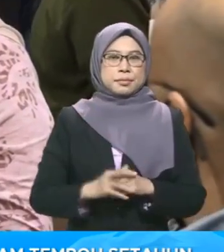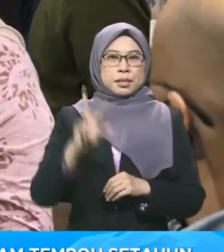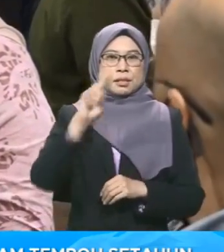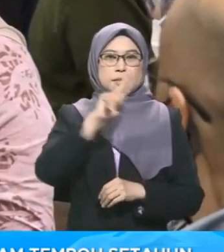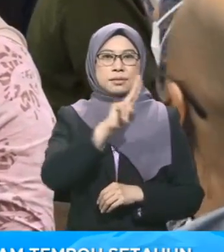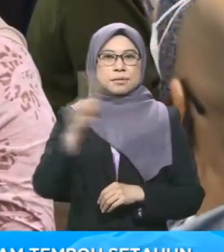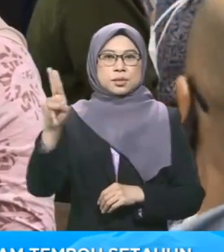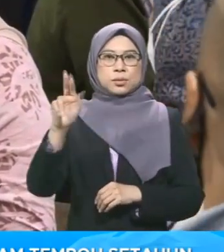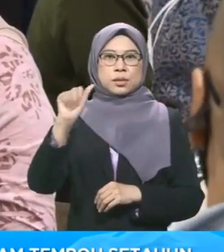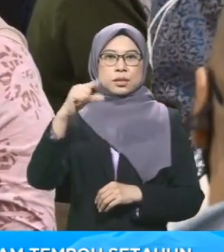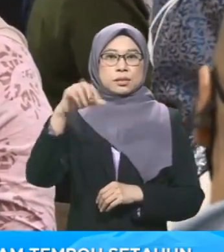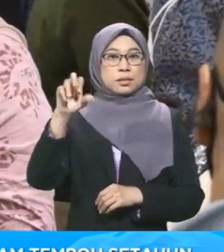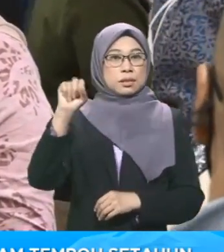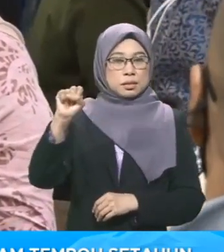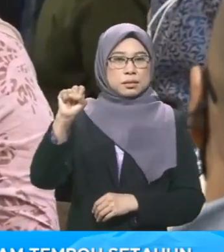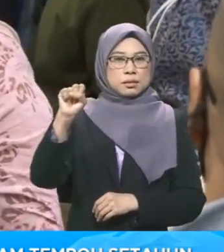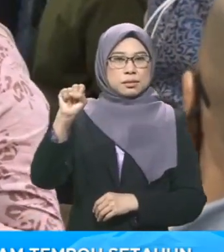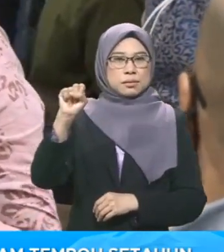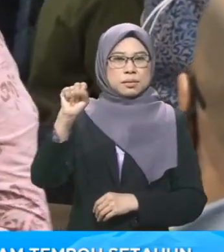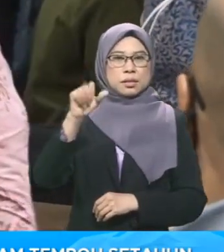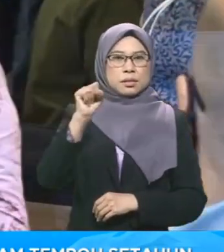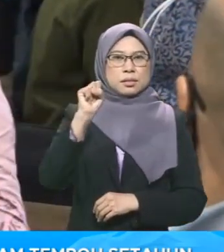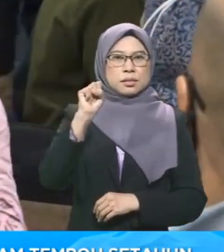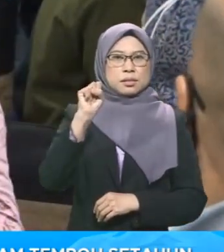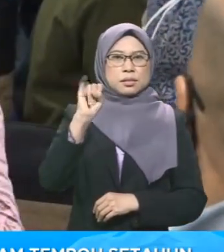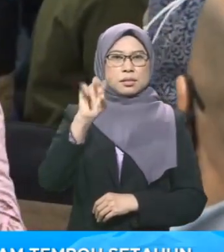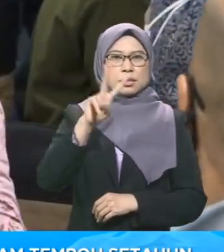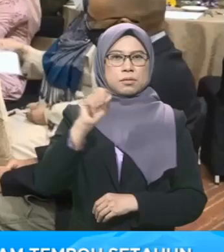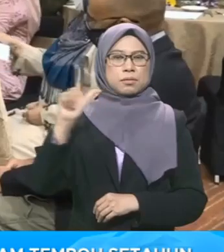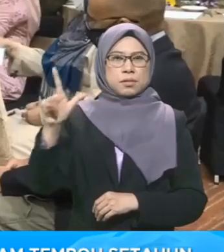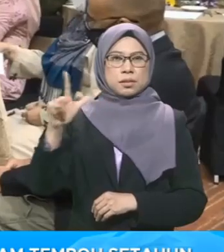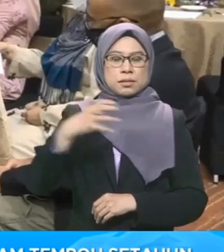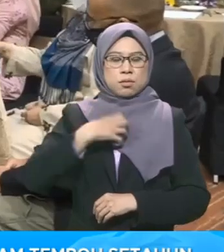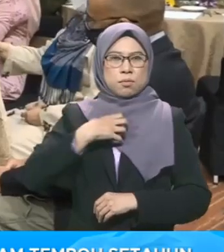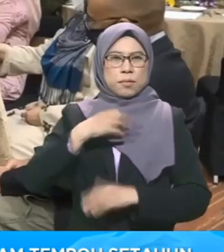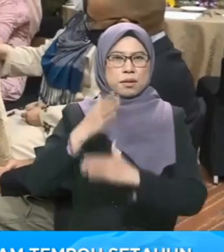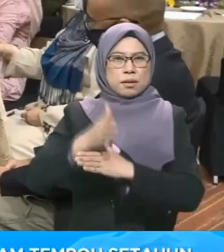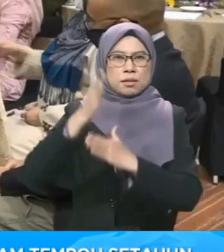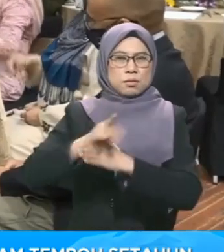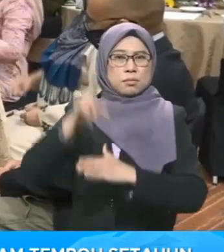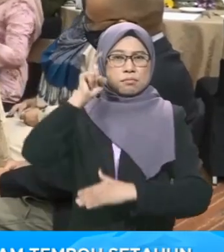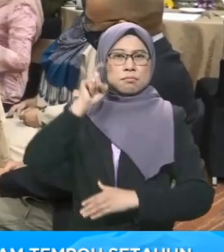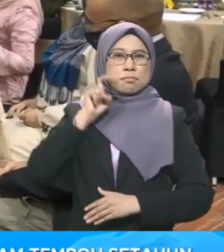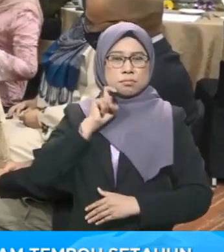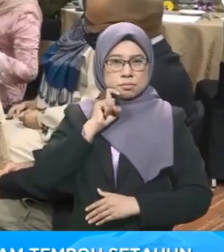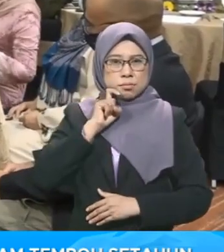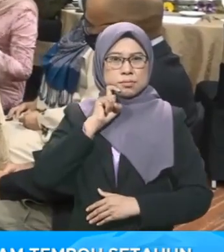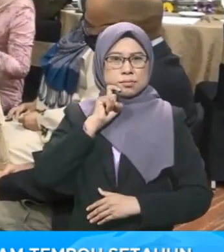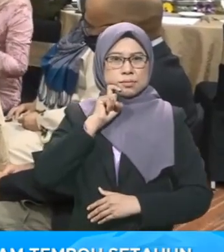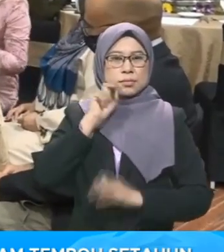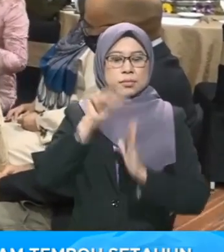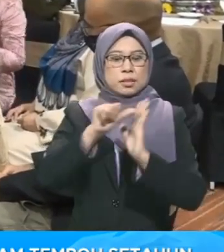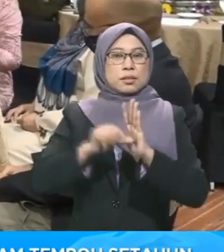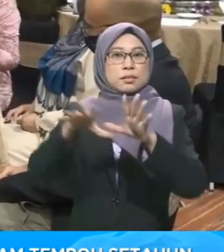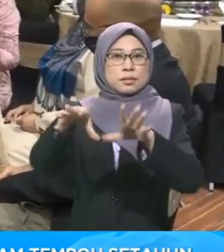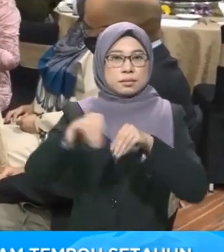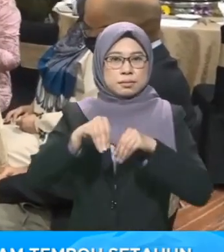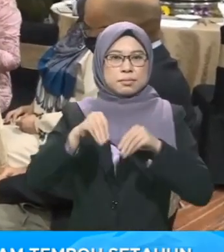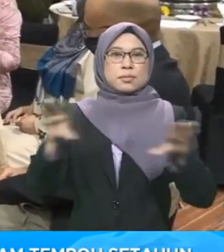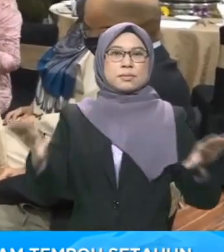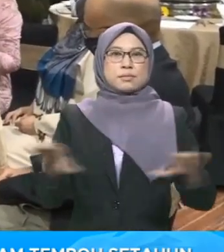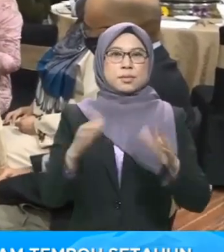are you AGS bersifat single dan aduan gangguan seksual yang diterima di bawah akta ini kelak akan